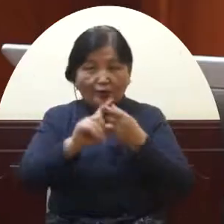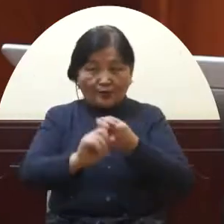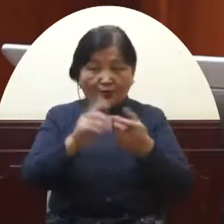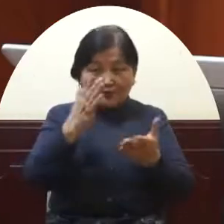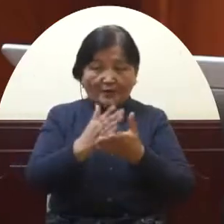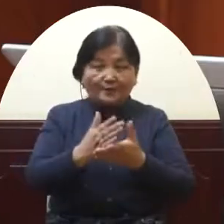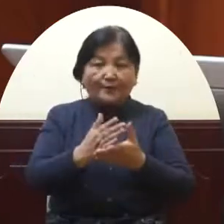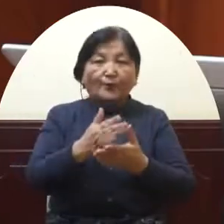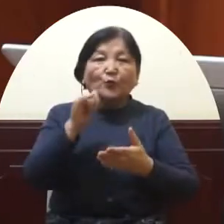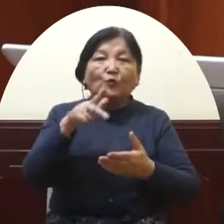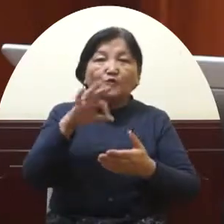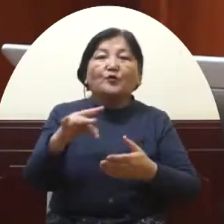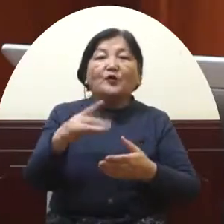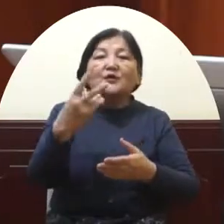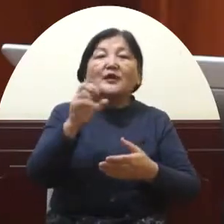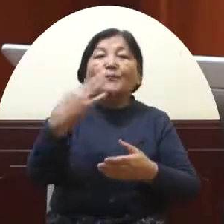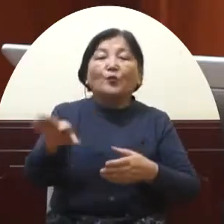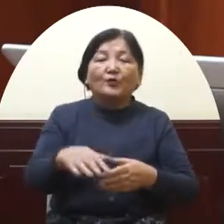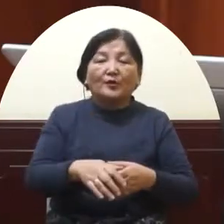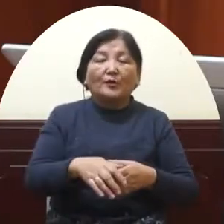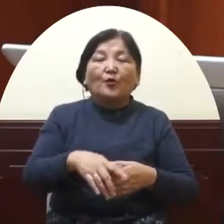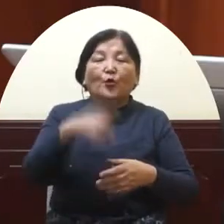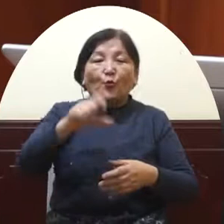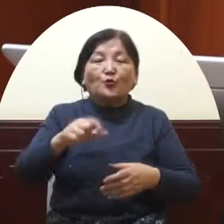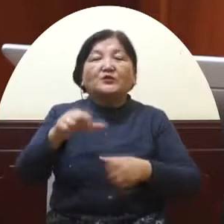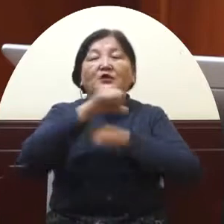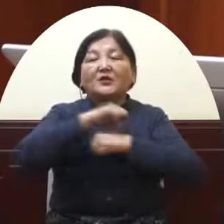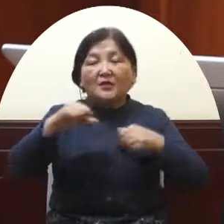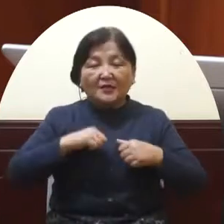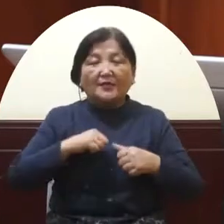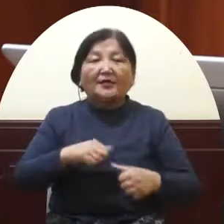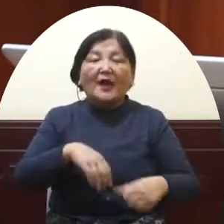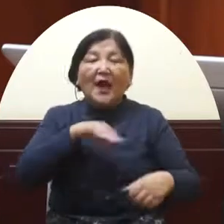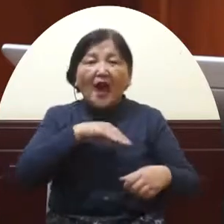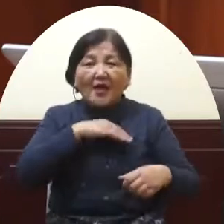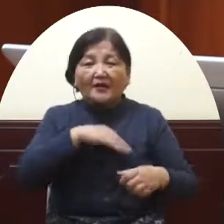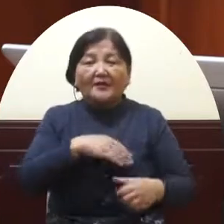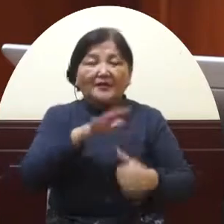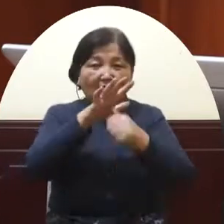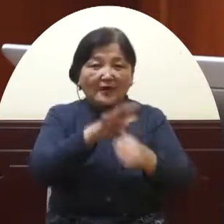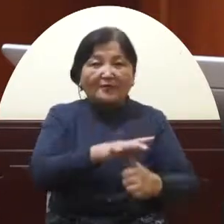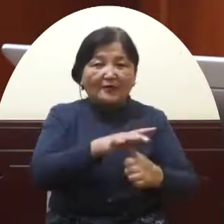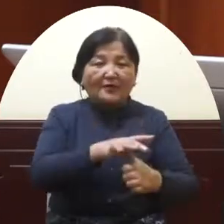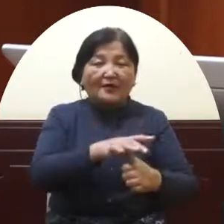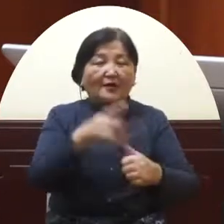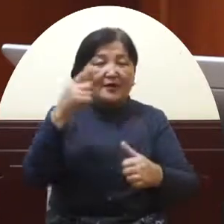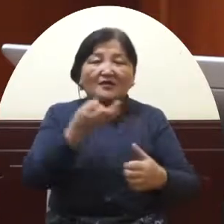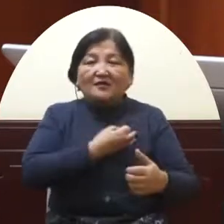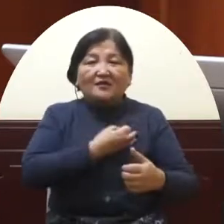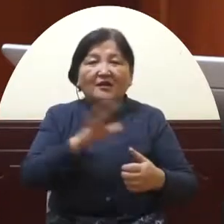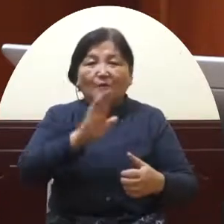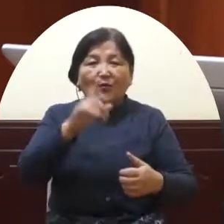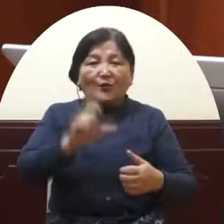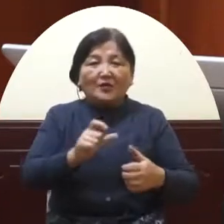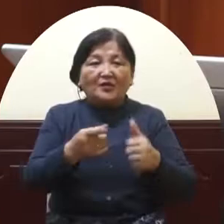сонгуулийн үеэр сонгогчдыг айлгах, дарамтлах, санал худалдан авах, итгэл даахгүй нэр дэвшигчийг нэр дэвшүүлэх